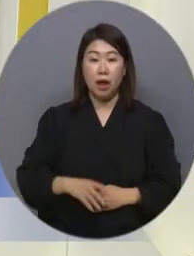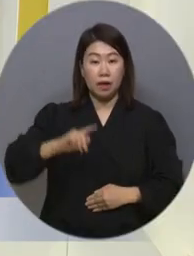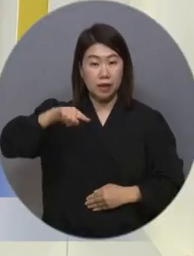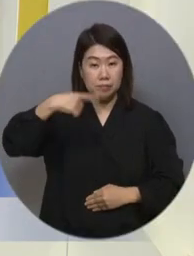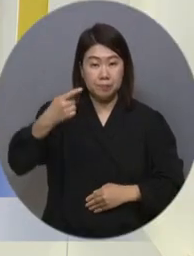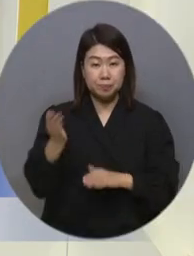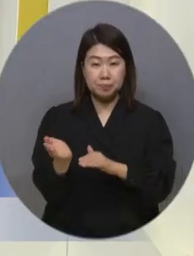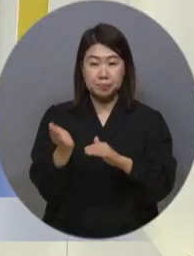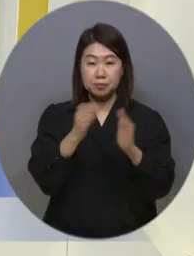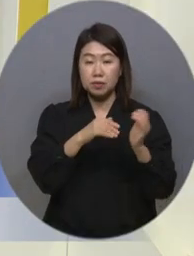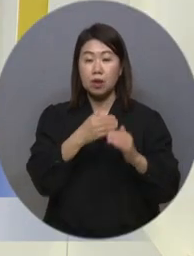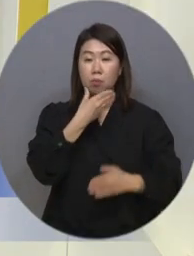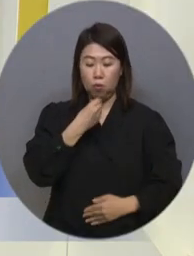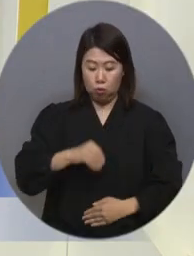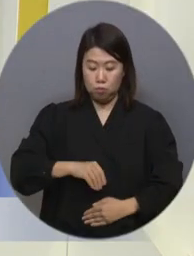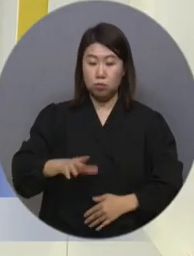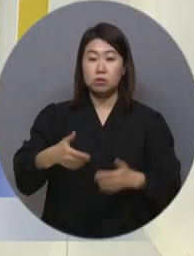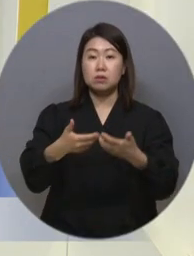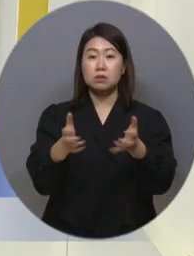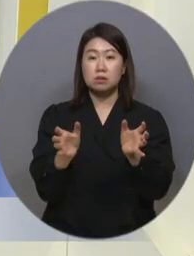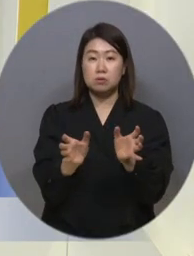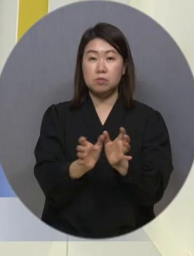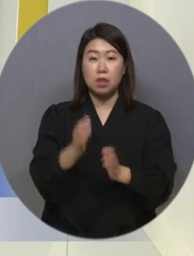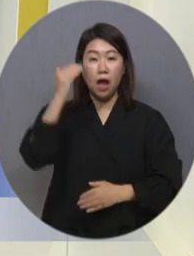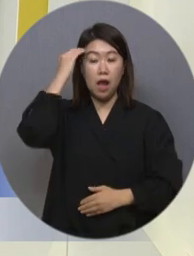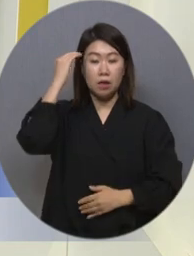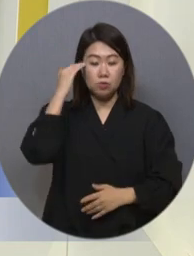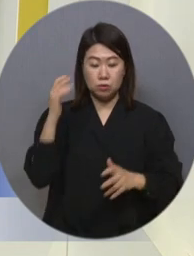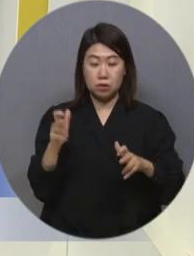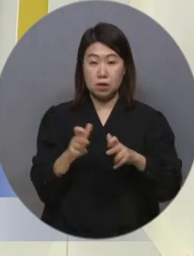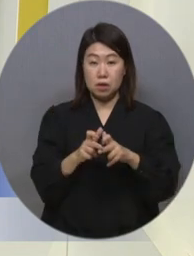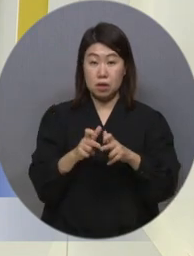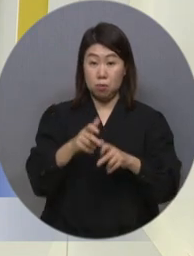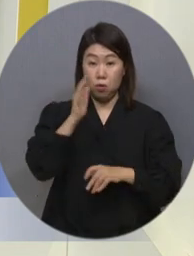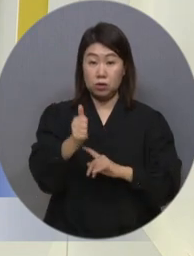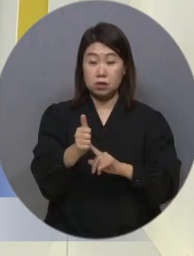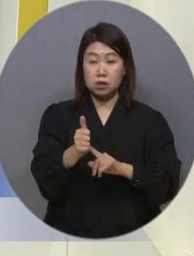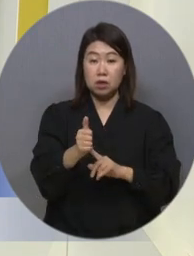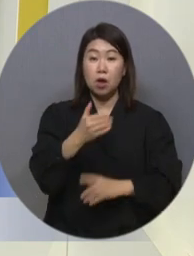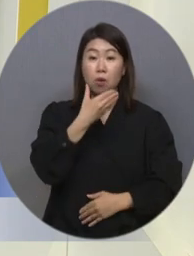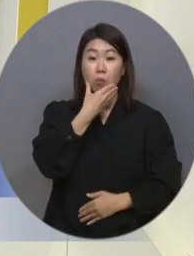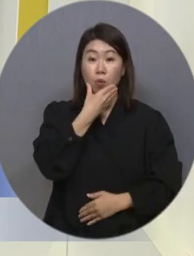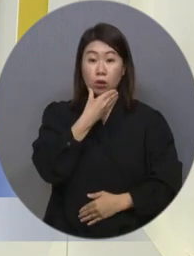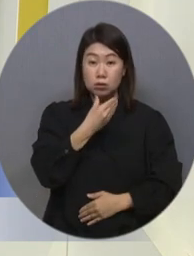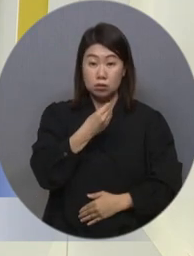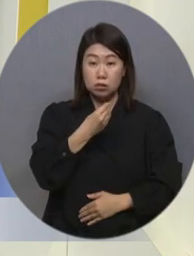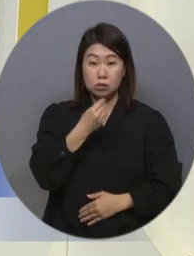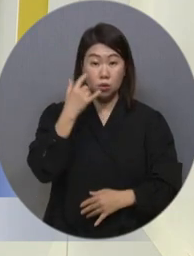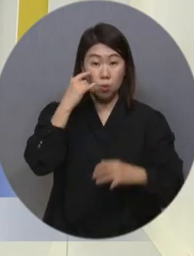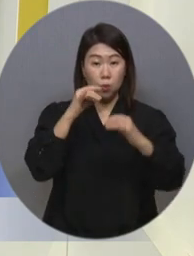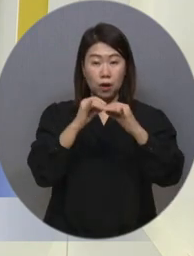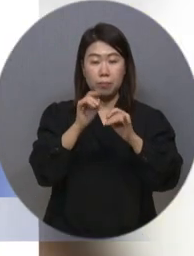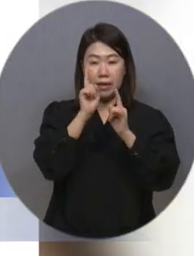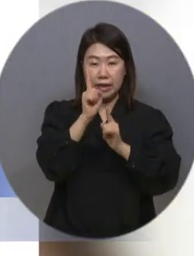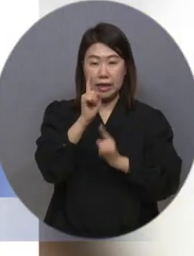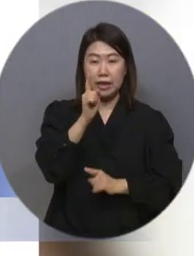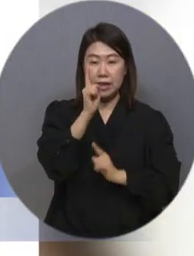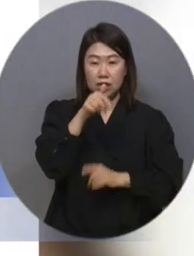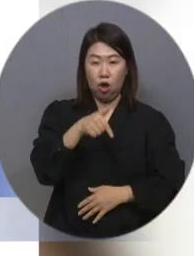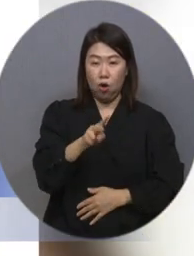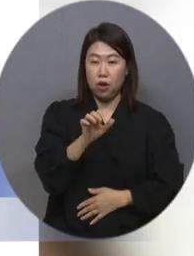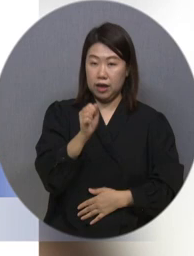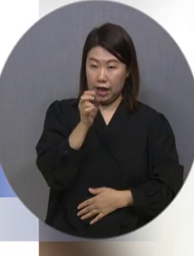다음 뉴스입니다 보건복지부는 한국장애인개발 원장의 문화복지공감 이경애 대표를 임명했습니다